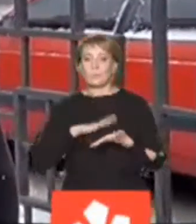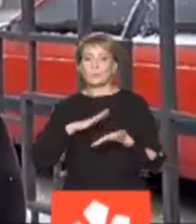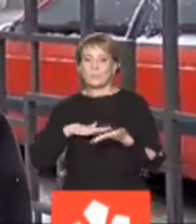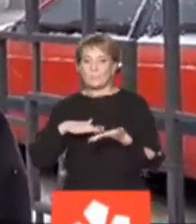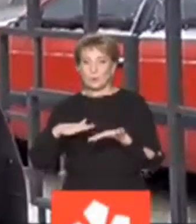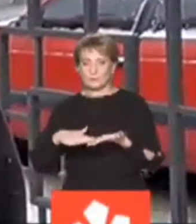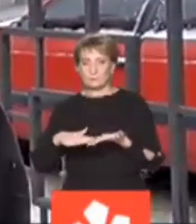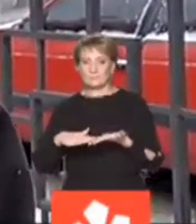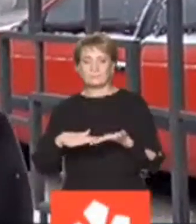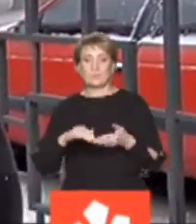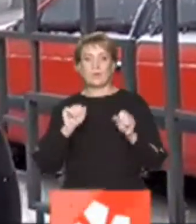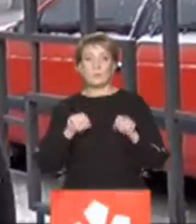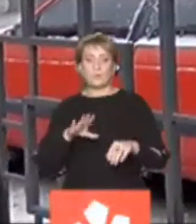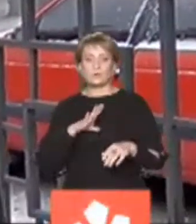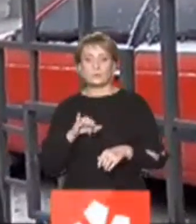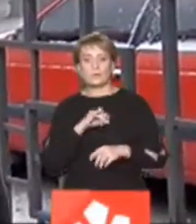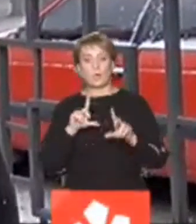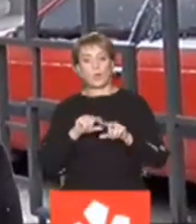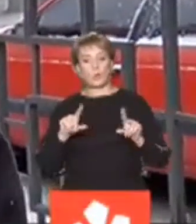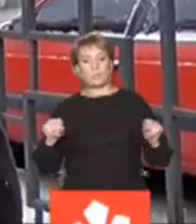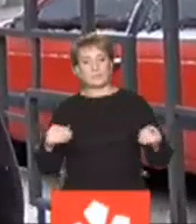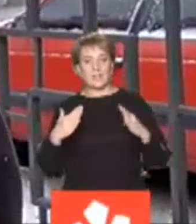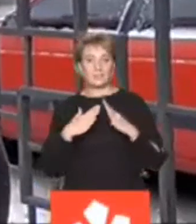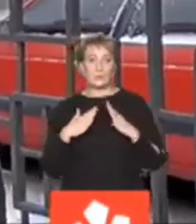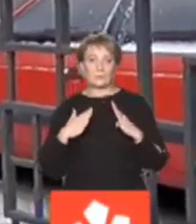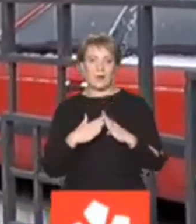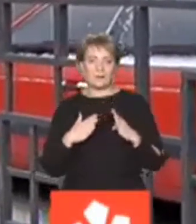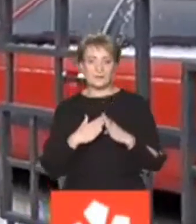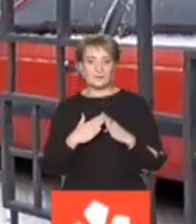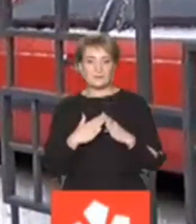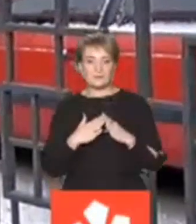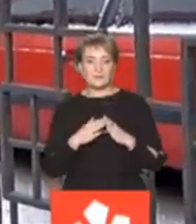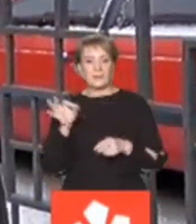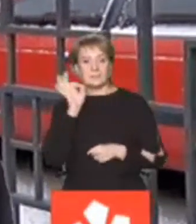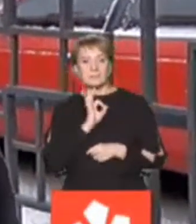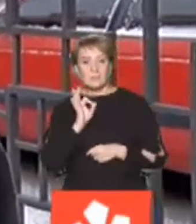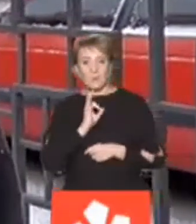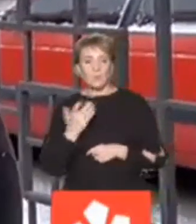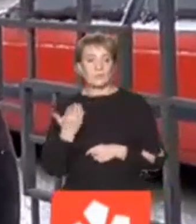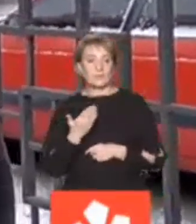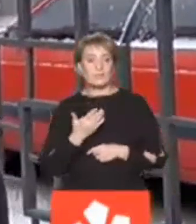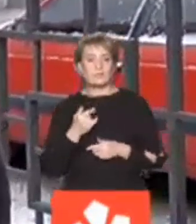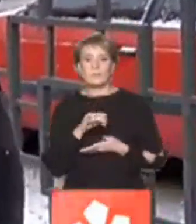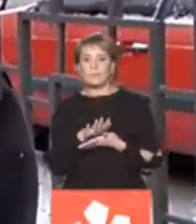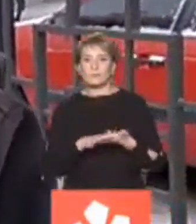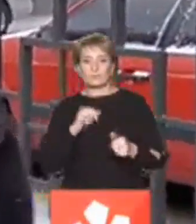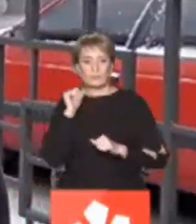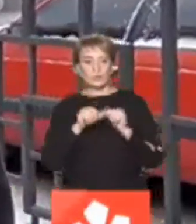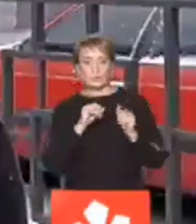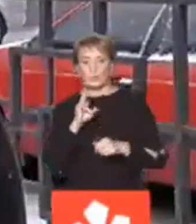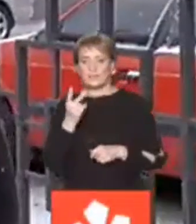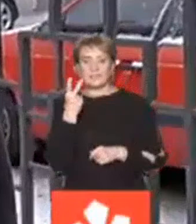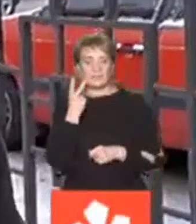бутерброди. Може, ковбаска домашня, ну, всі смаколики, які ми там впродовж року не